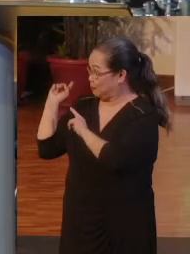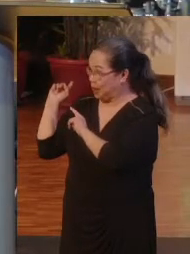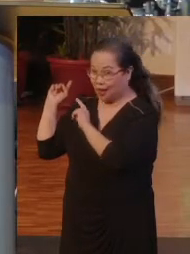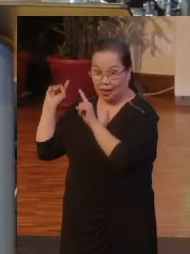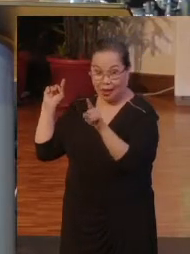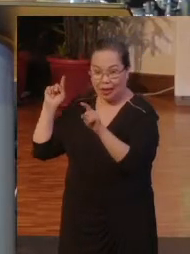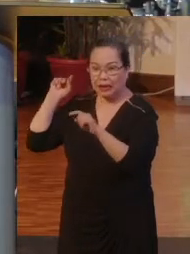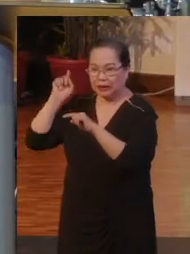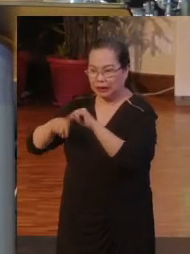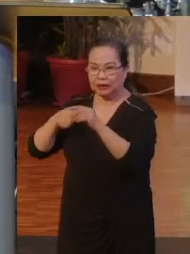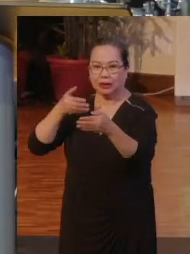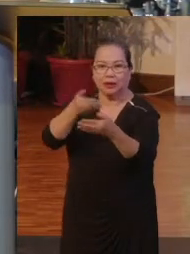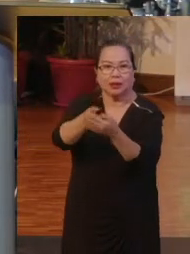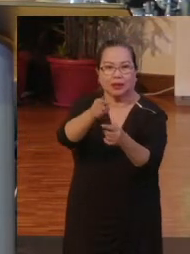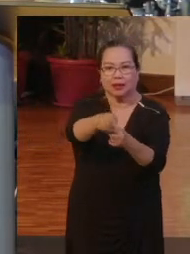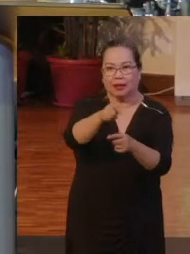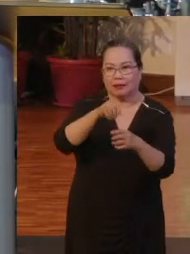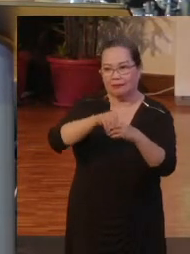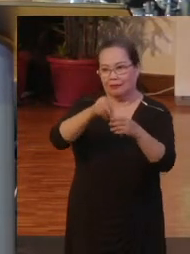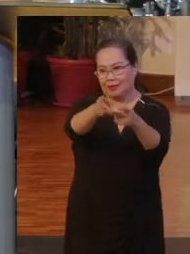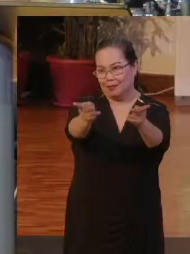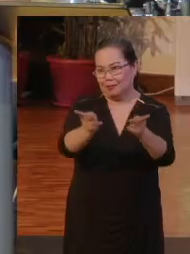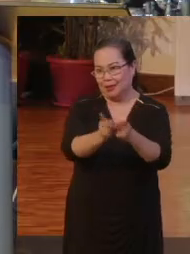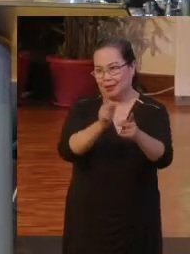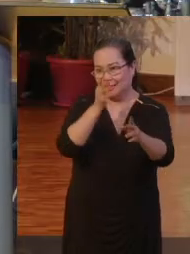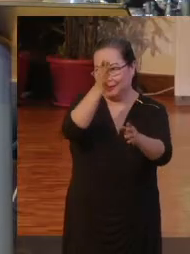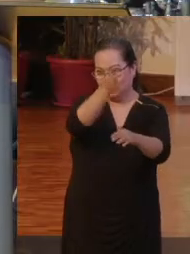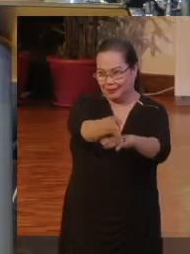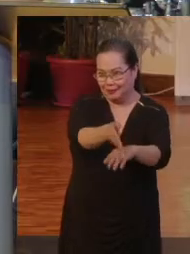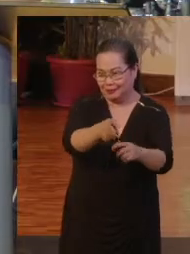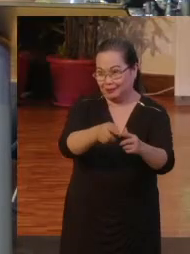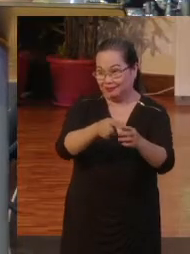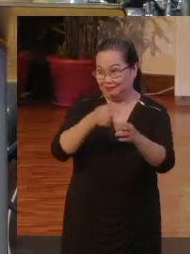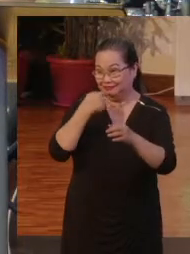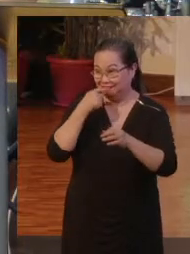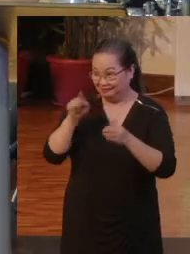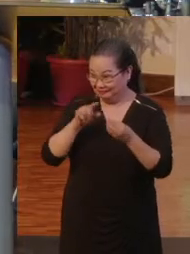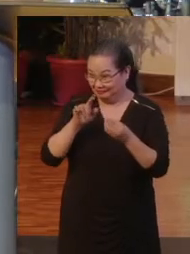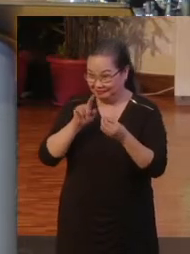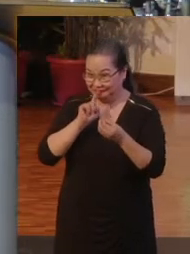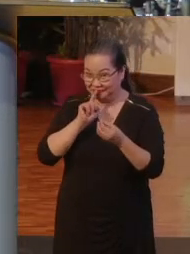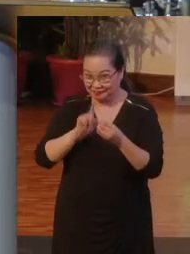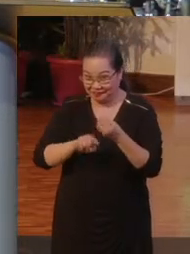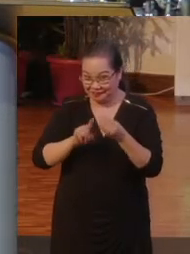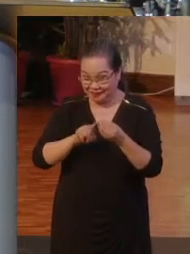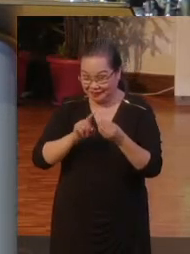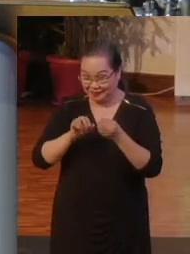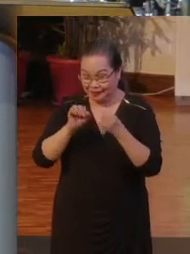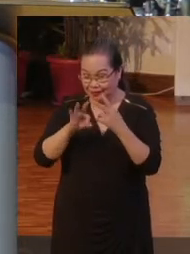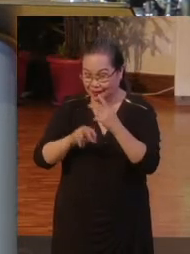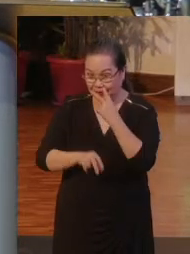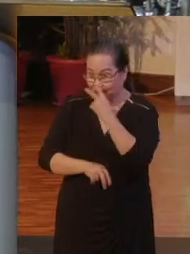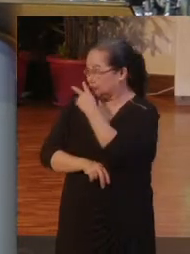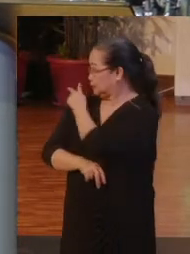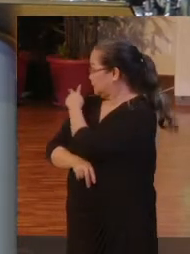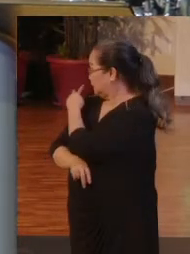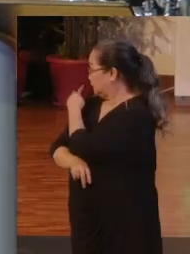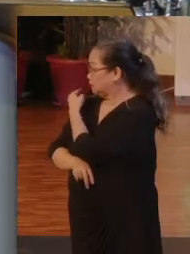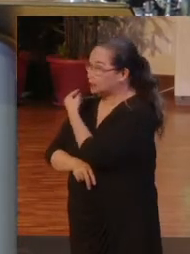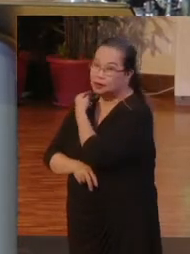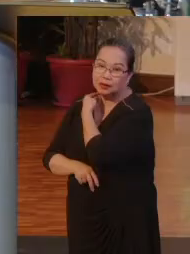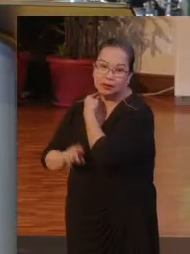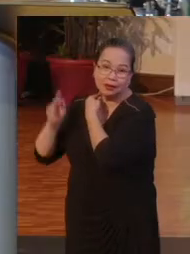hindi makararating sa paroroonan. Ang wika namang ibang, hindi lumingon sa pinanggalingan, may stiff